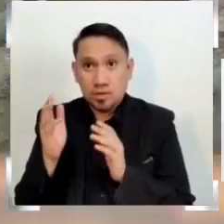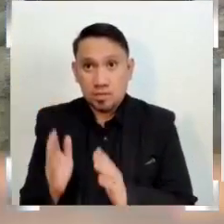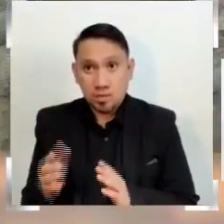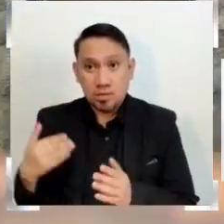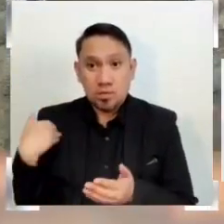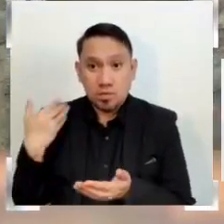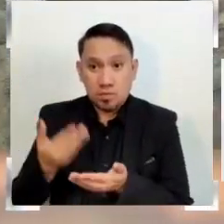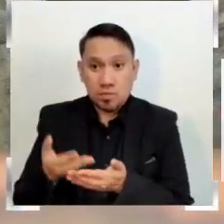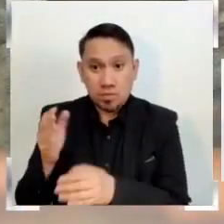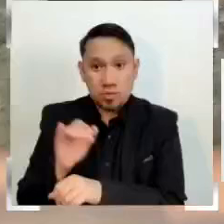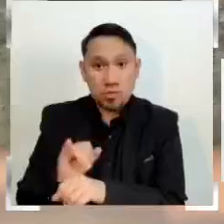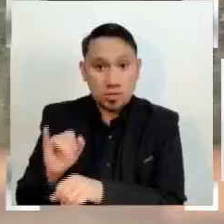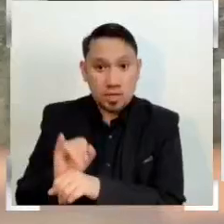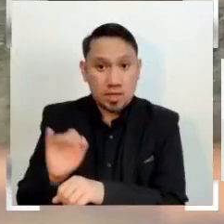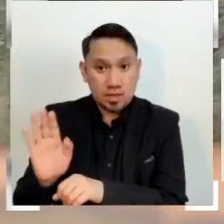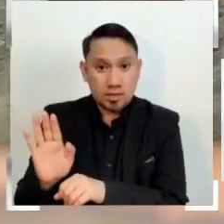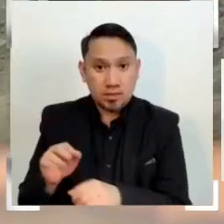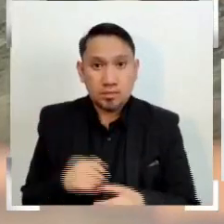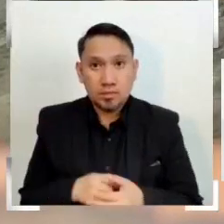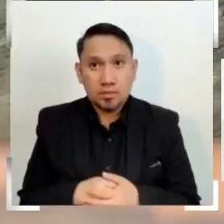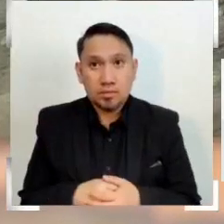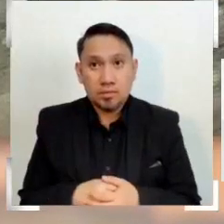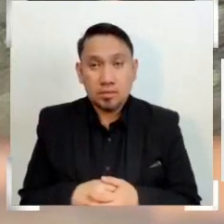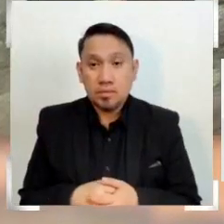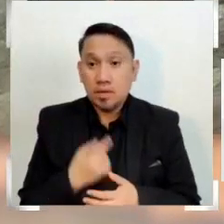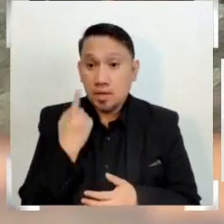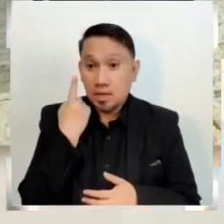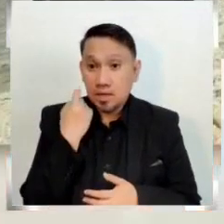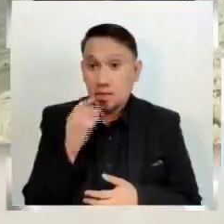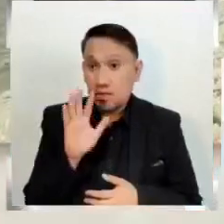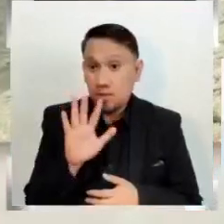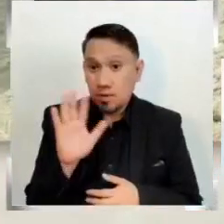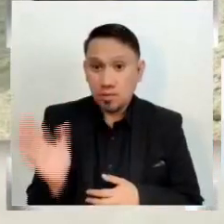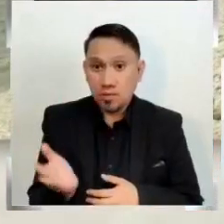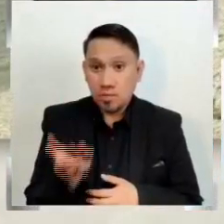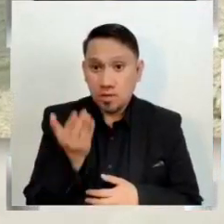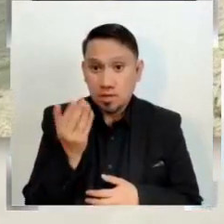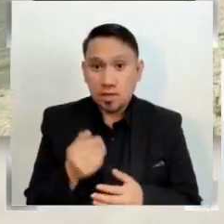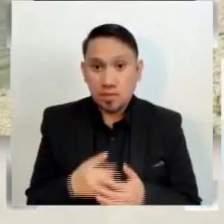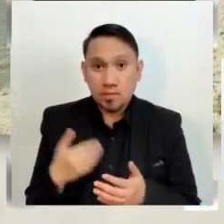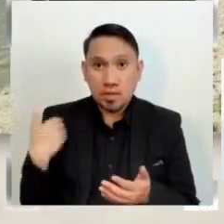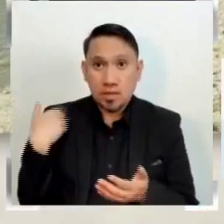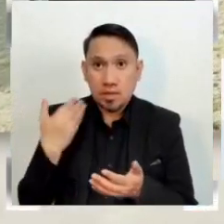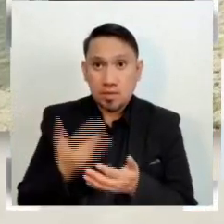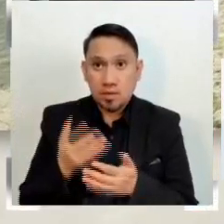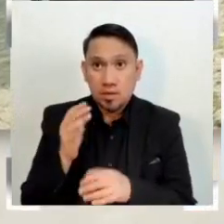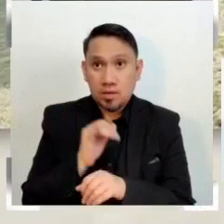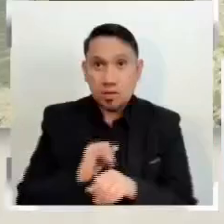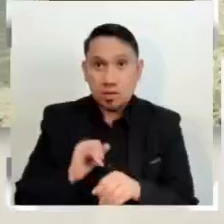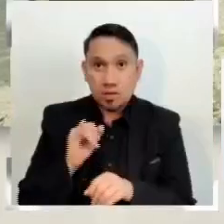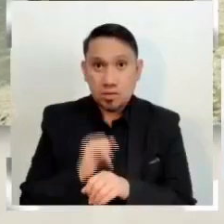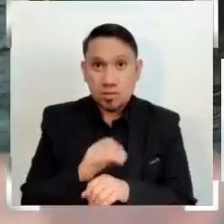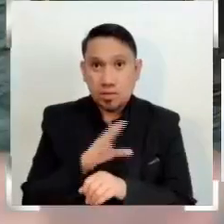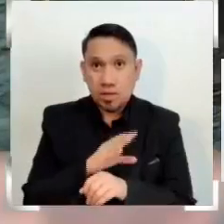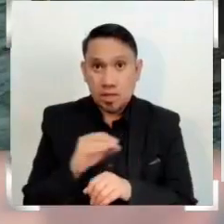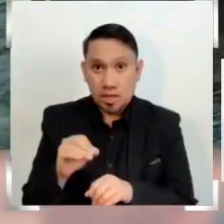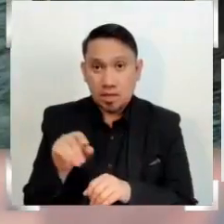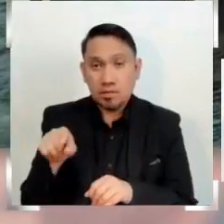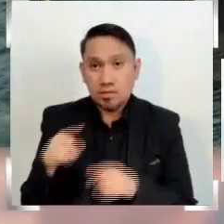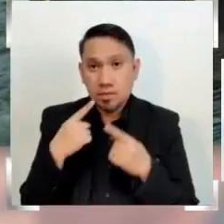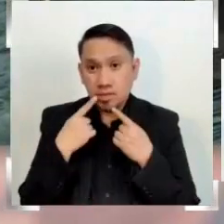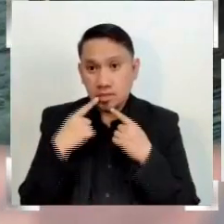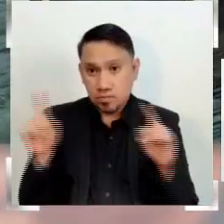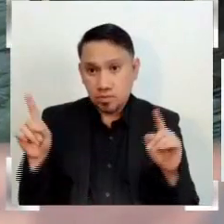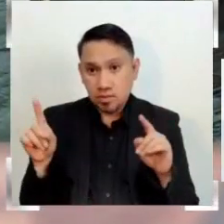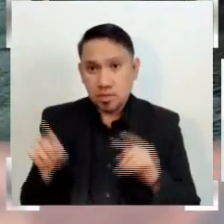ng Lawak sa West Philippine Sea. Kaninang alas 5 ng umaga, nakarating ito ng isla at nalusutan ng mga barko ng China. Kaya para